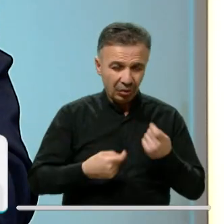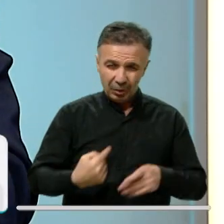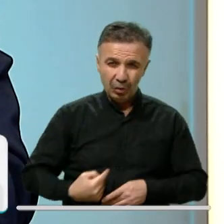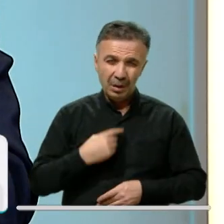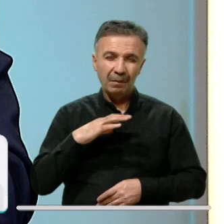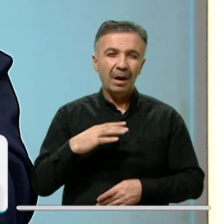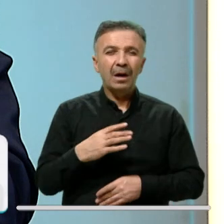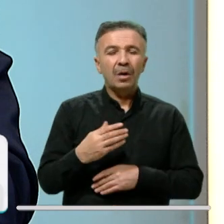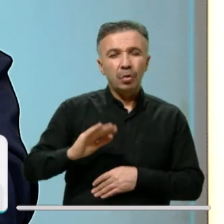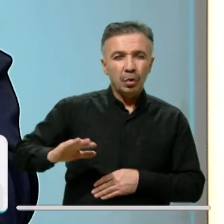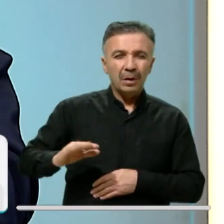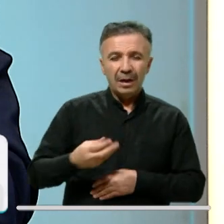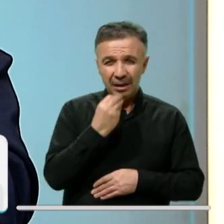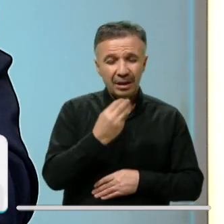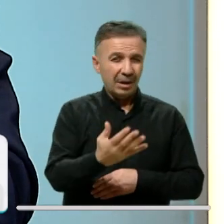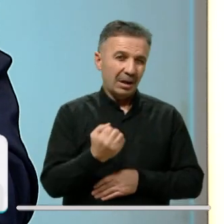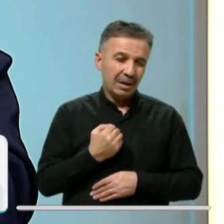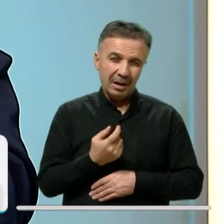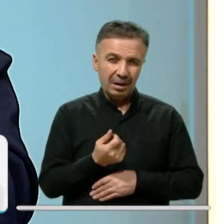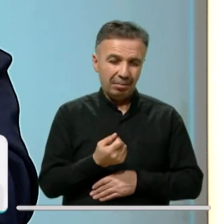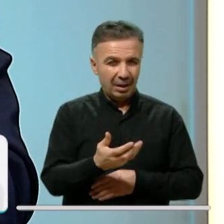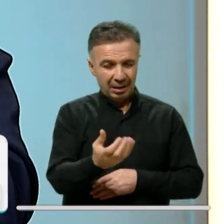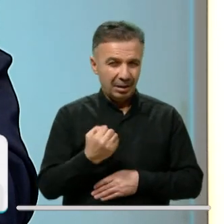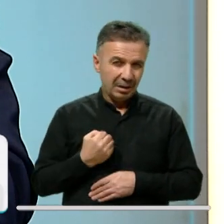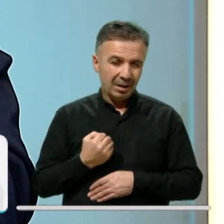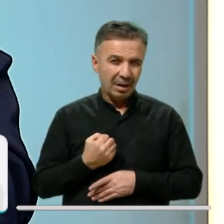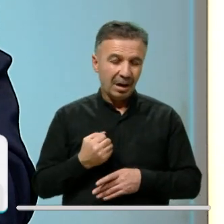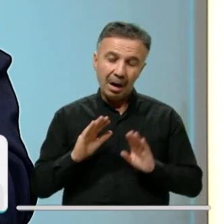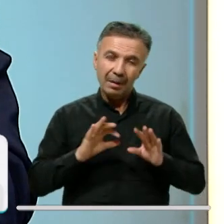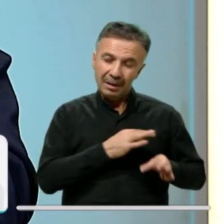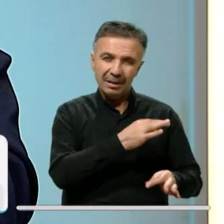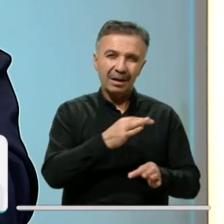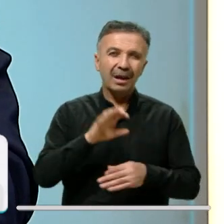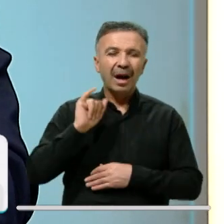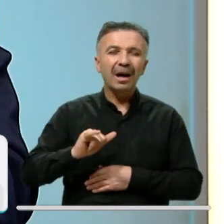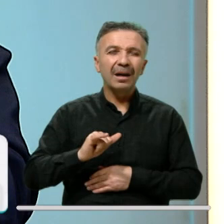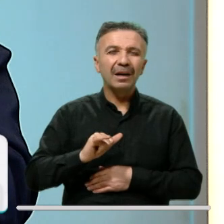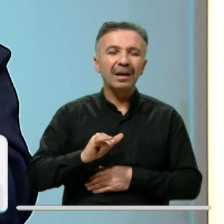Çoluk çocuğuna rızık götürecek. Ama insanlar bunun hakkını vermiyorlar.